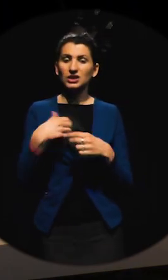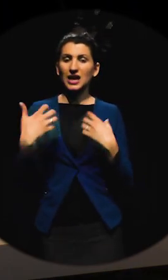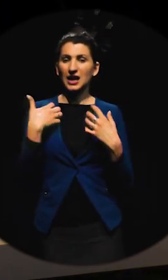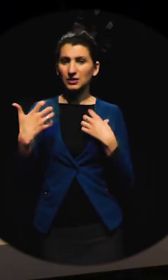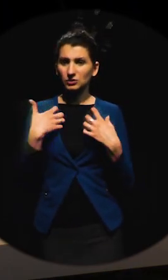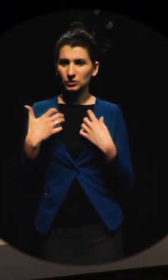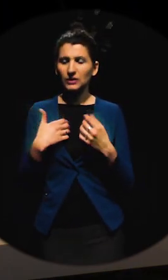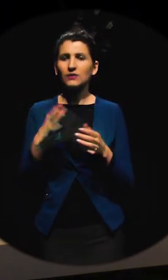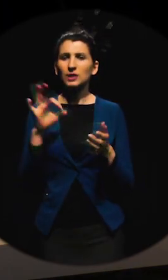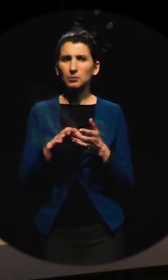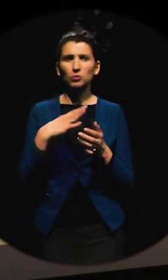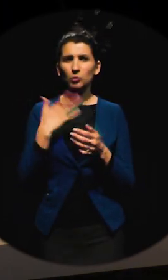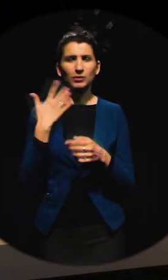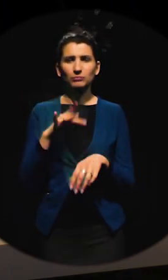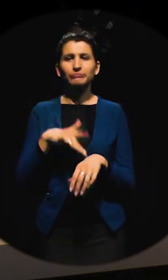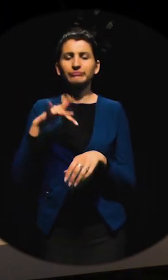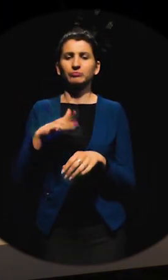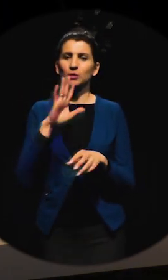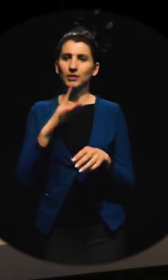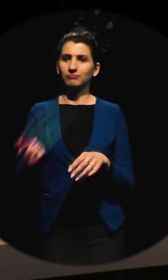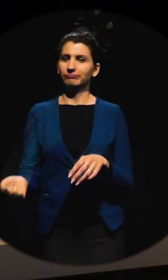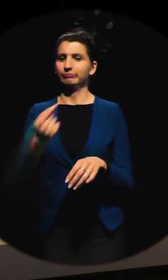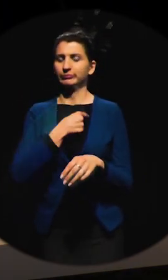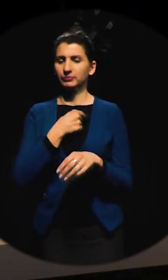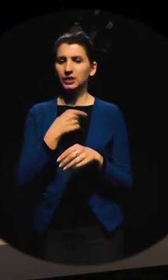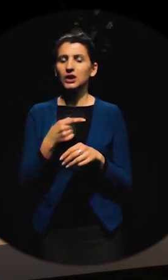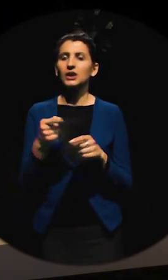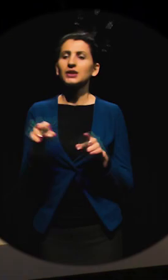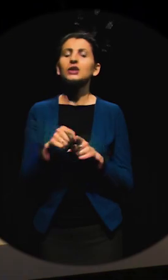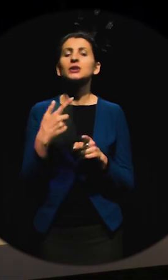protest bardzo dotknął i zostawił nas taki ślad. Byliśmy często,